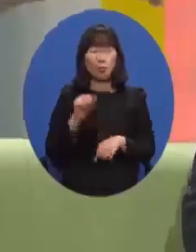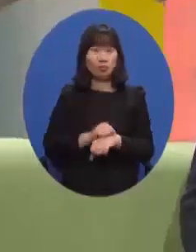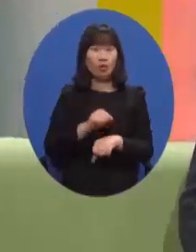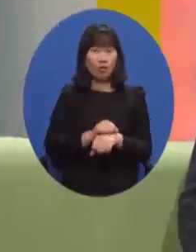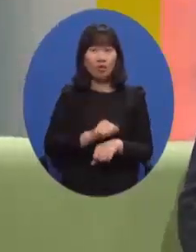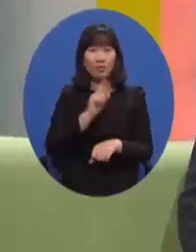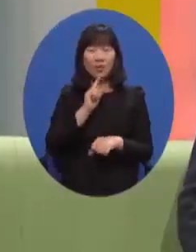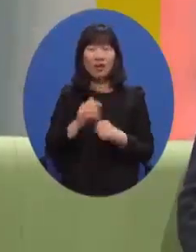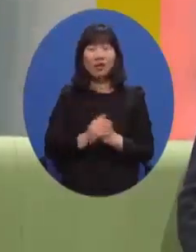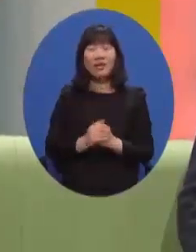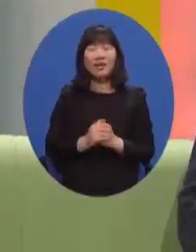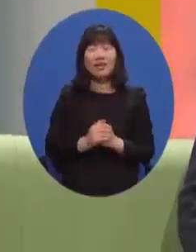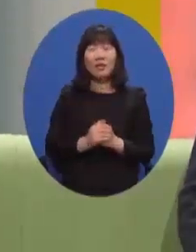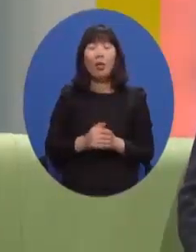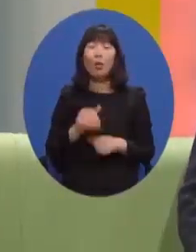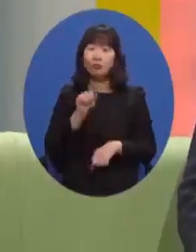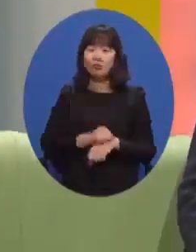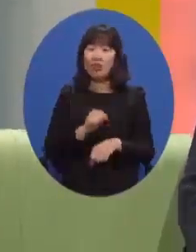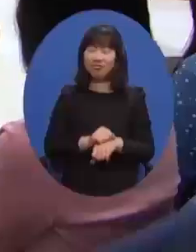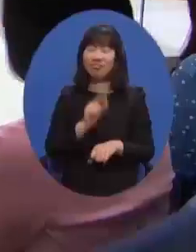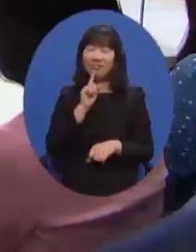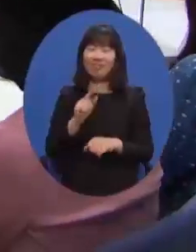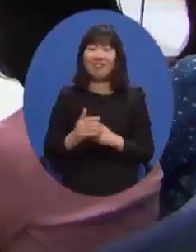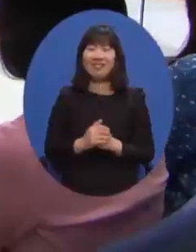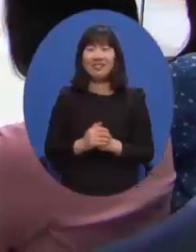잘하시죠? 이분들은 나 예. 이건 잘하잖아요.